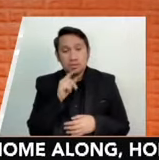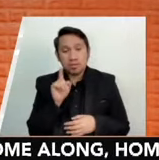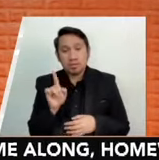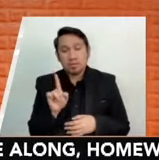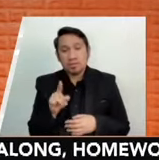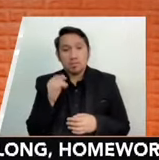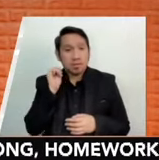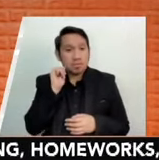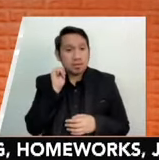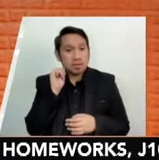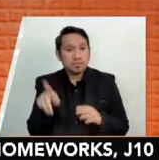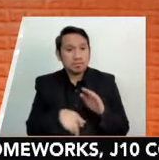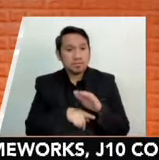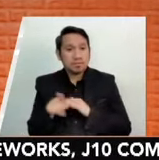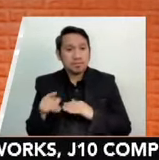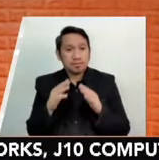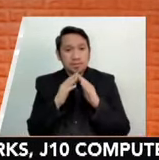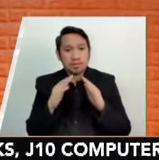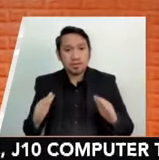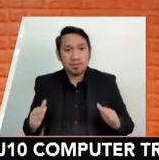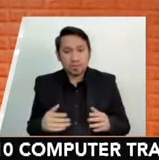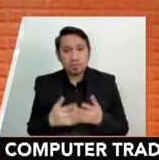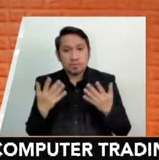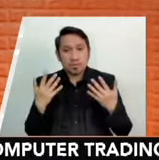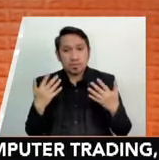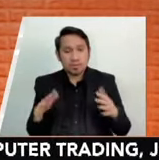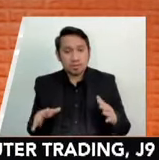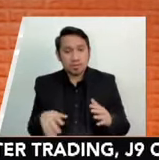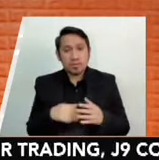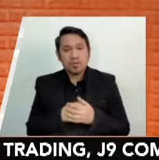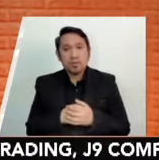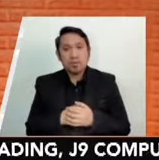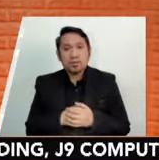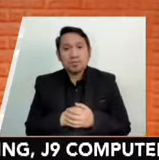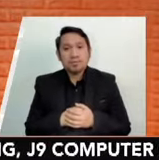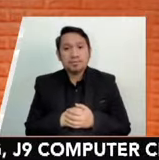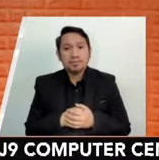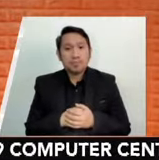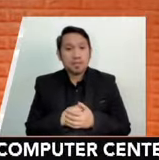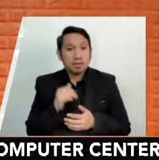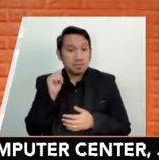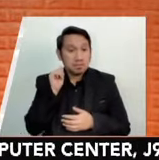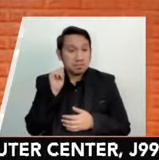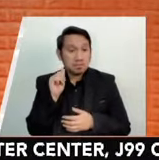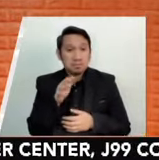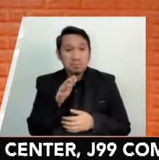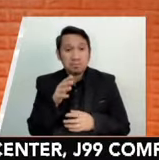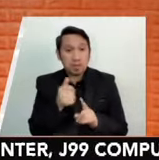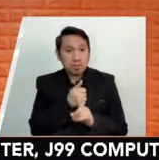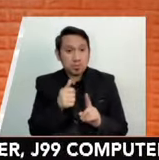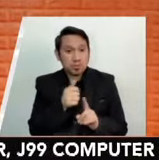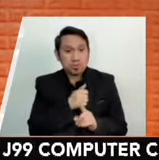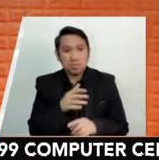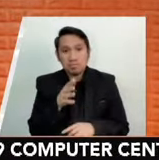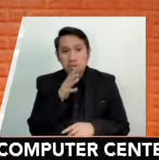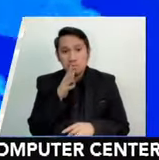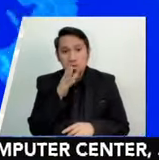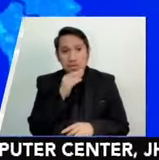sa kanilang bahay matapos maltratuhin umano ng kanyang ina at mga tiyuhin. Narito ang unang balita.